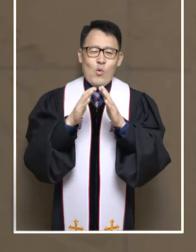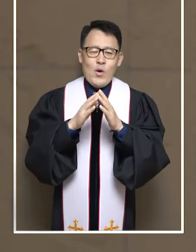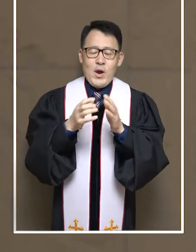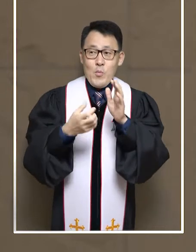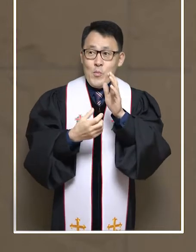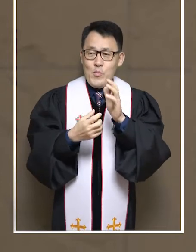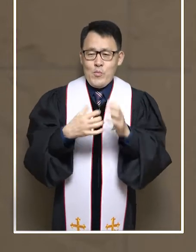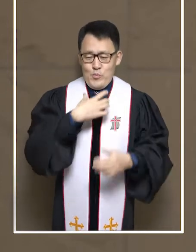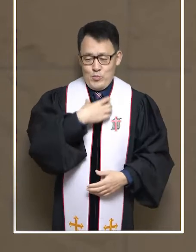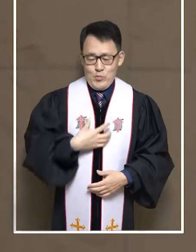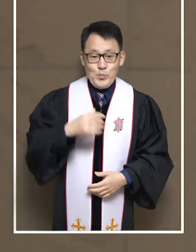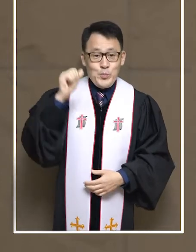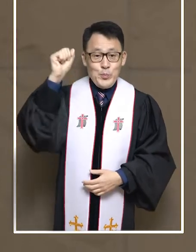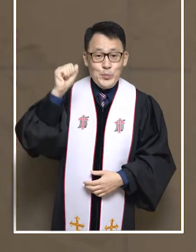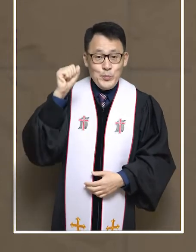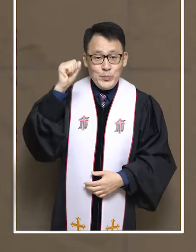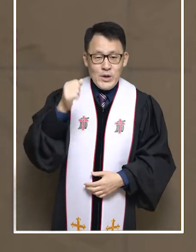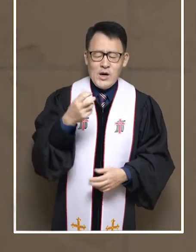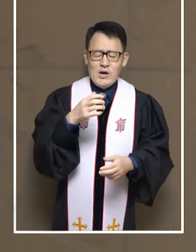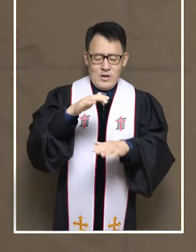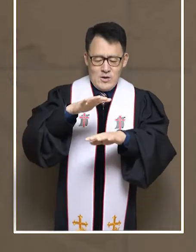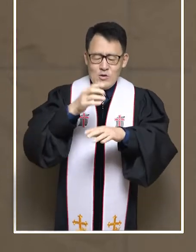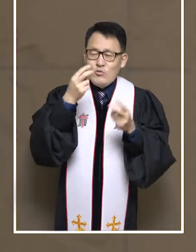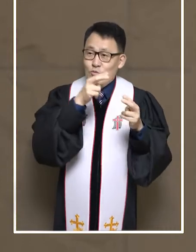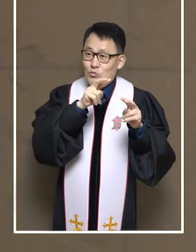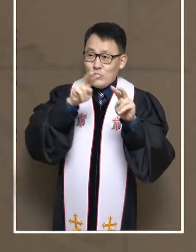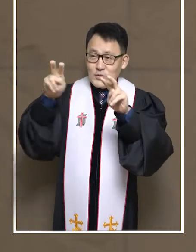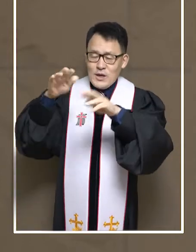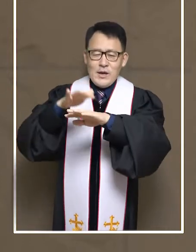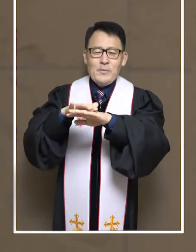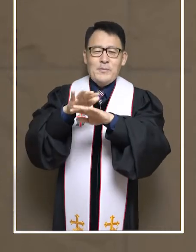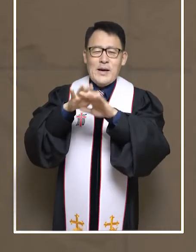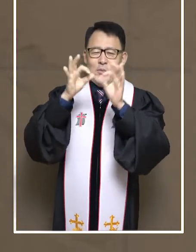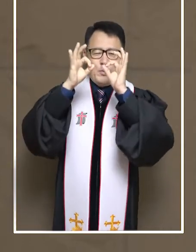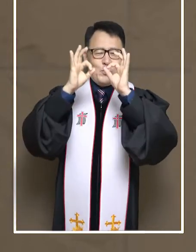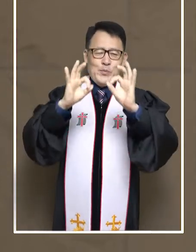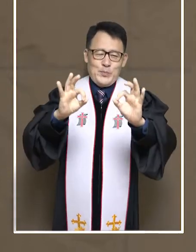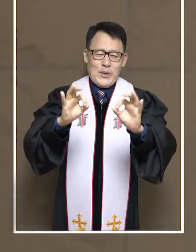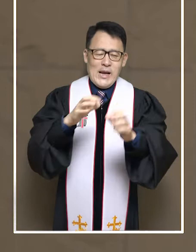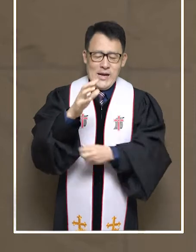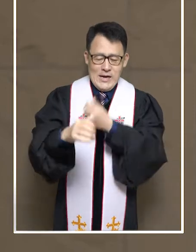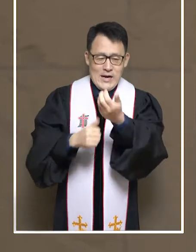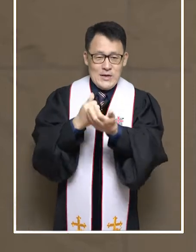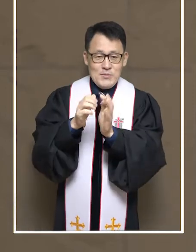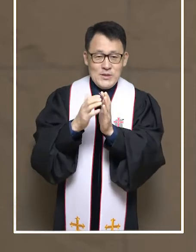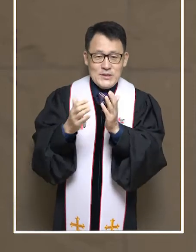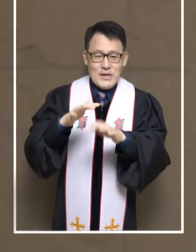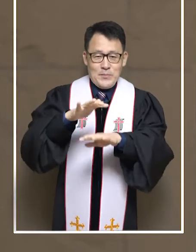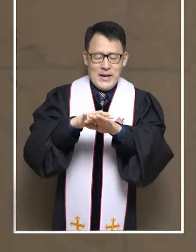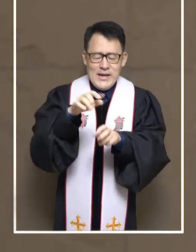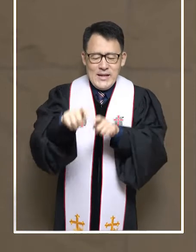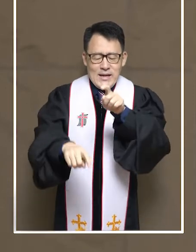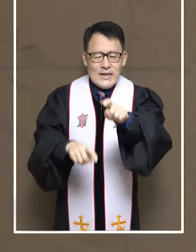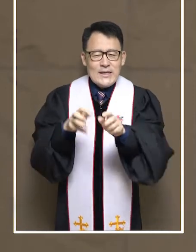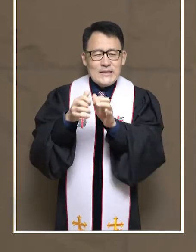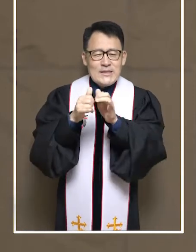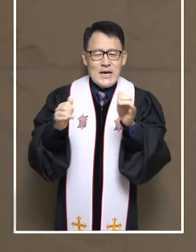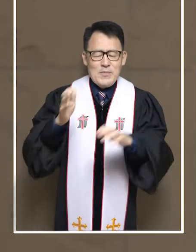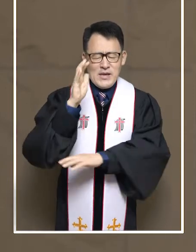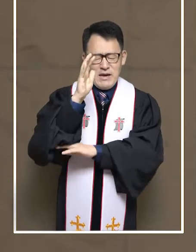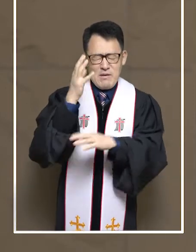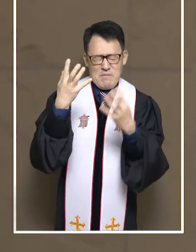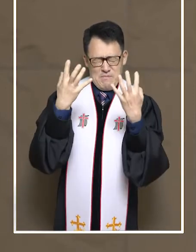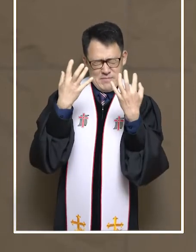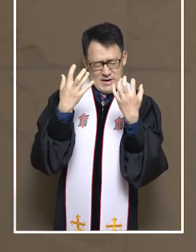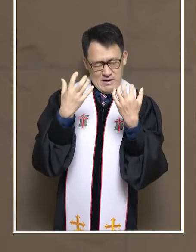올해 영락교회 표어는 눈을 들어 밭을 보라입니다. 성경을 보면 밭에 나간 사람들의